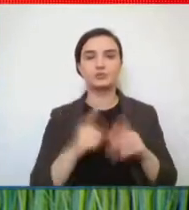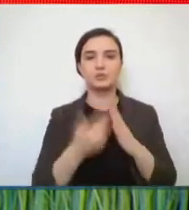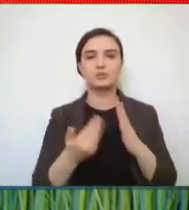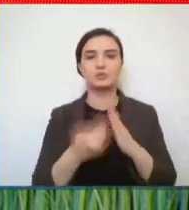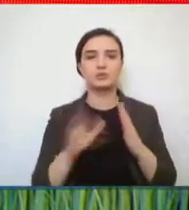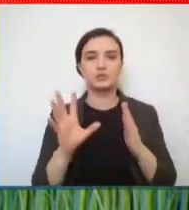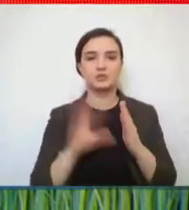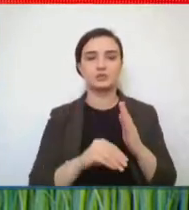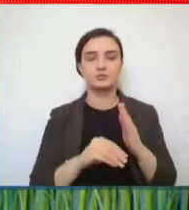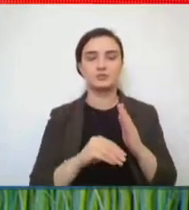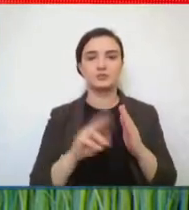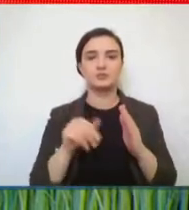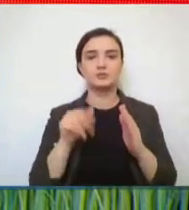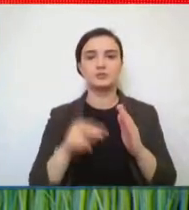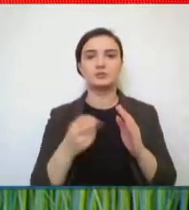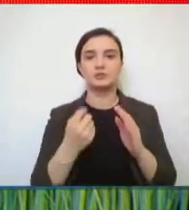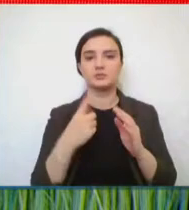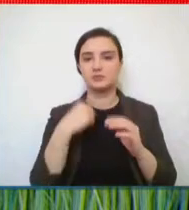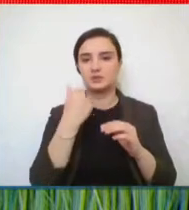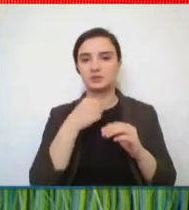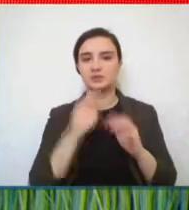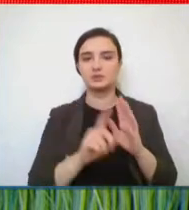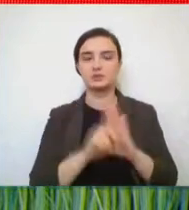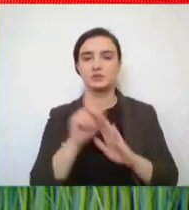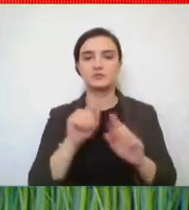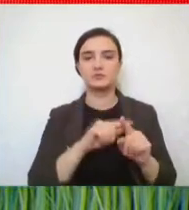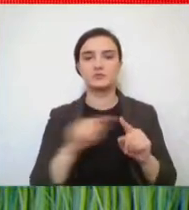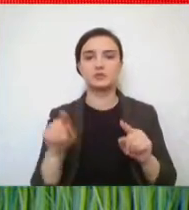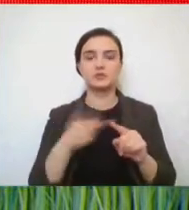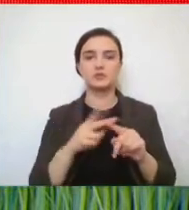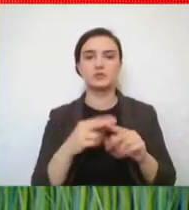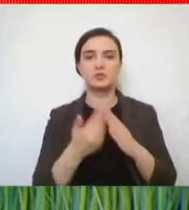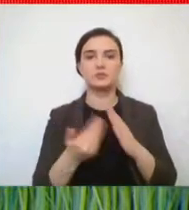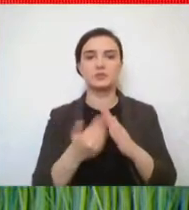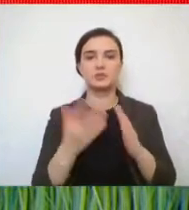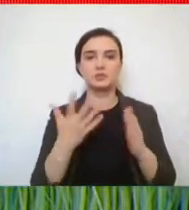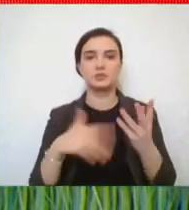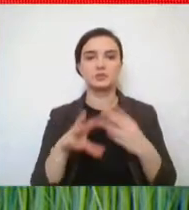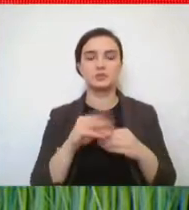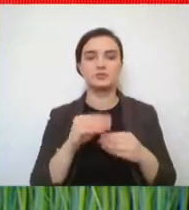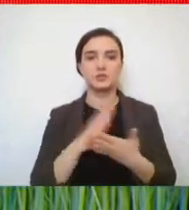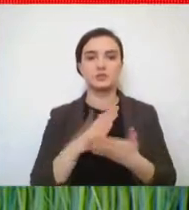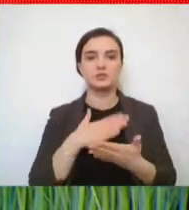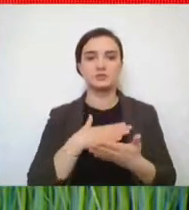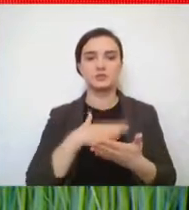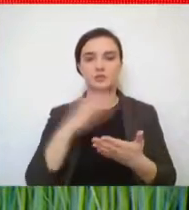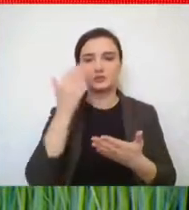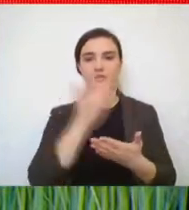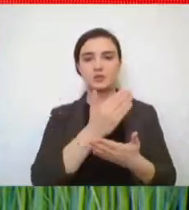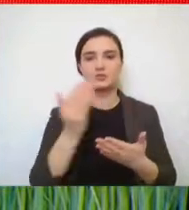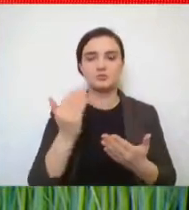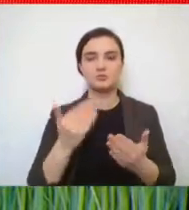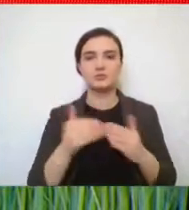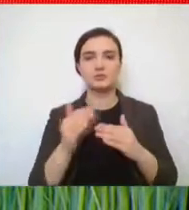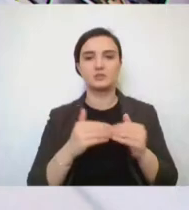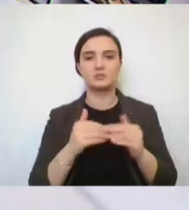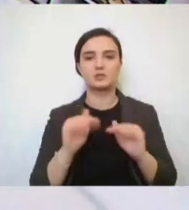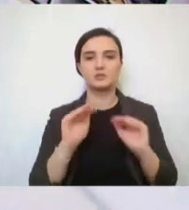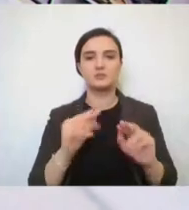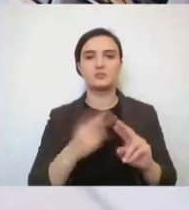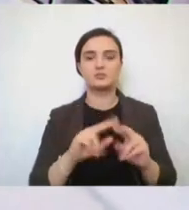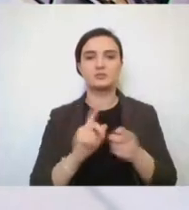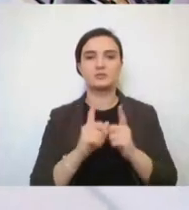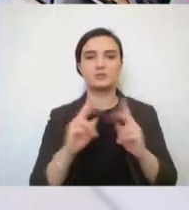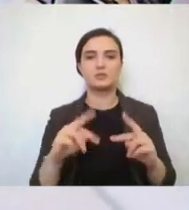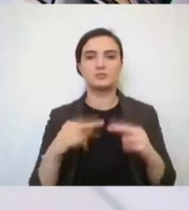და 2011 წლიდანვე ეს რეკომენდაციები არის ჩვენი საზოგადოებისათვის ხელმისაწვდომი, იმიტომ რომ თარგმნეთ და მას